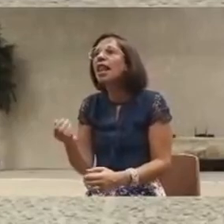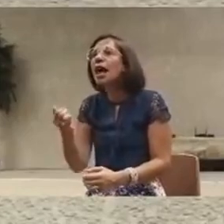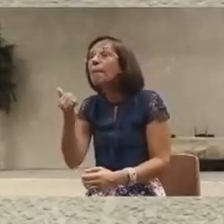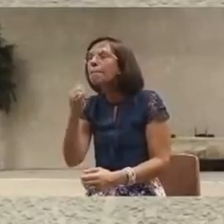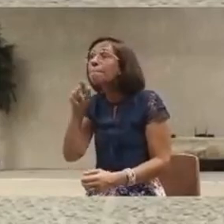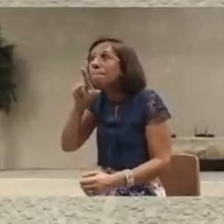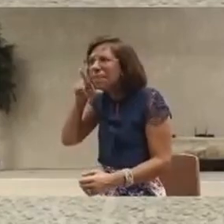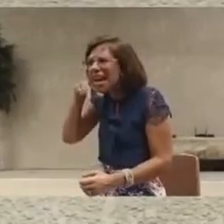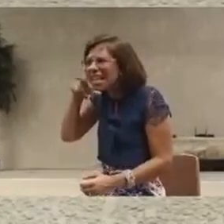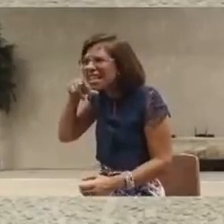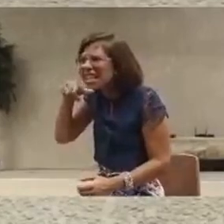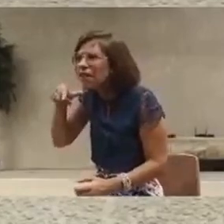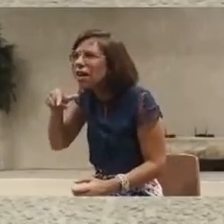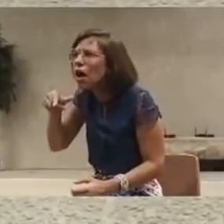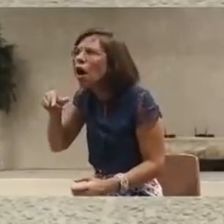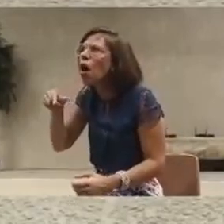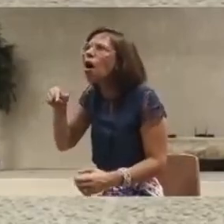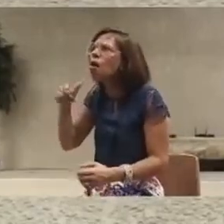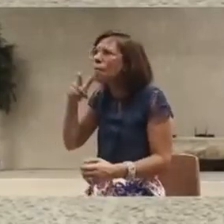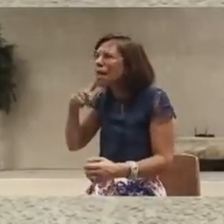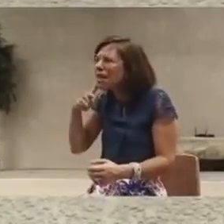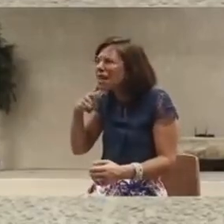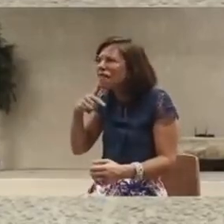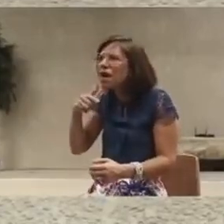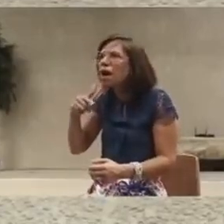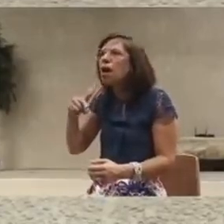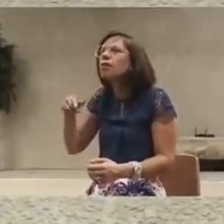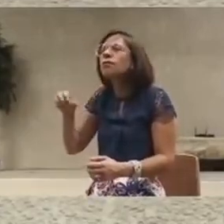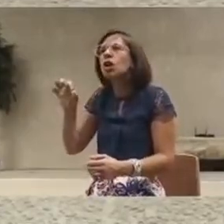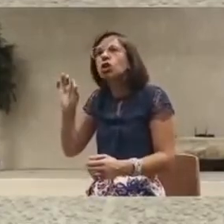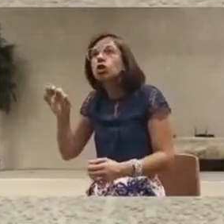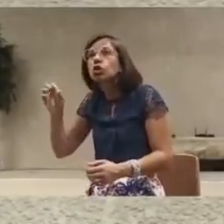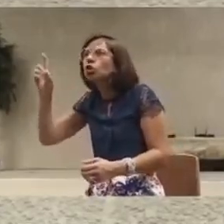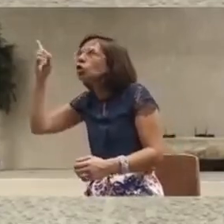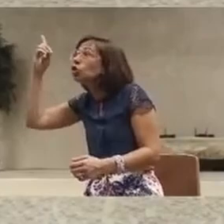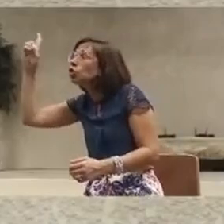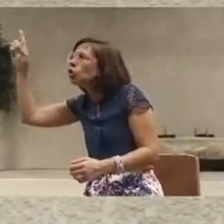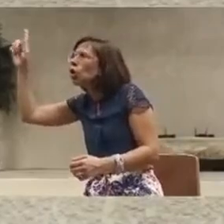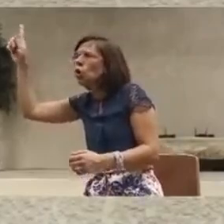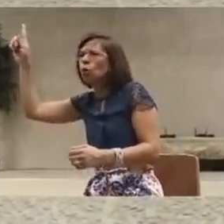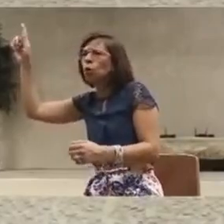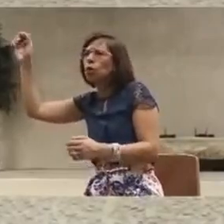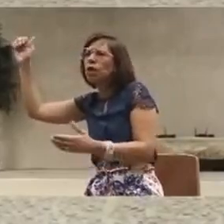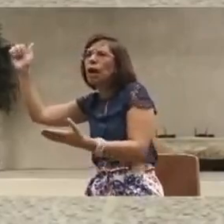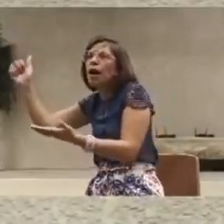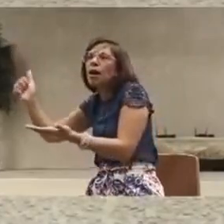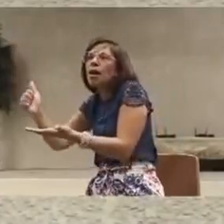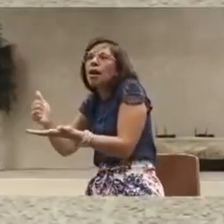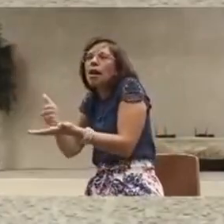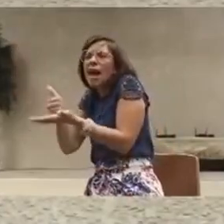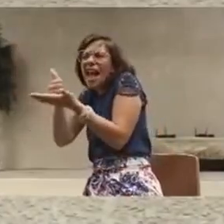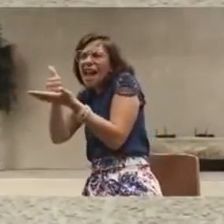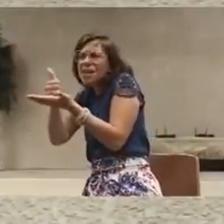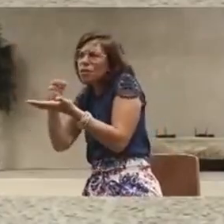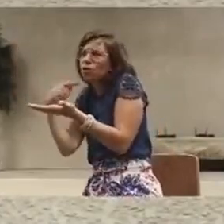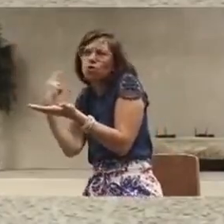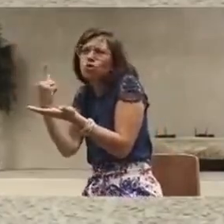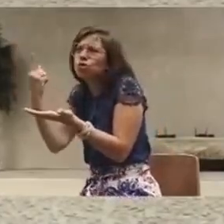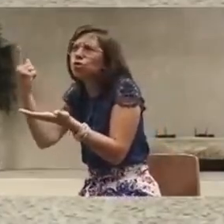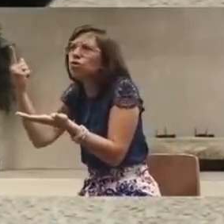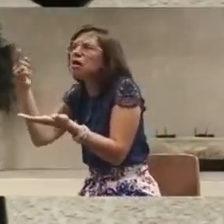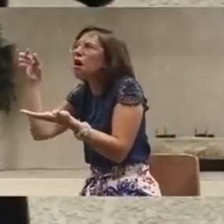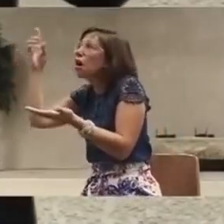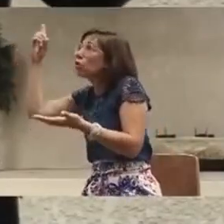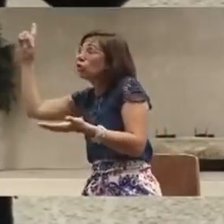ne nous a pas laissé tomber en disant maintenant tu te débrouilles et le plus fort il y arrivera. Non, Dieu dans